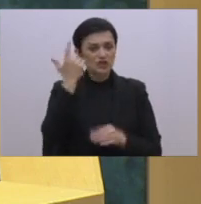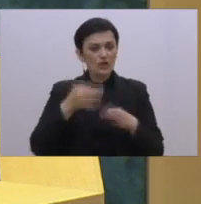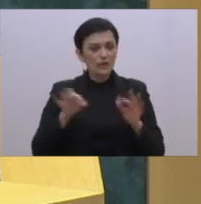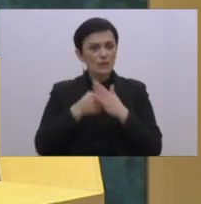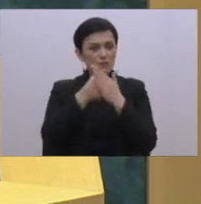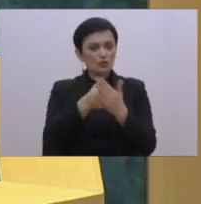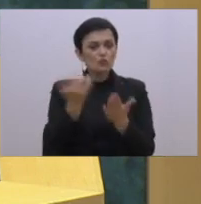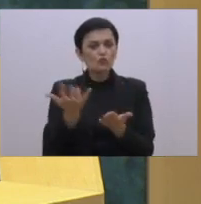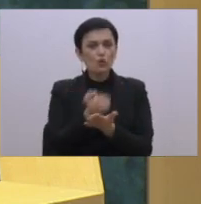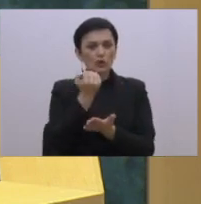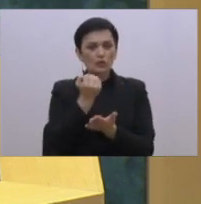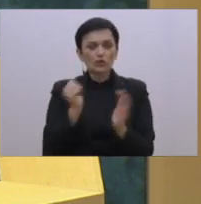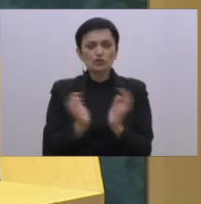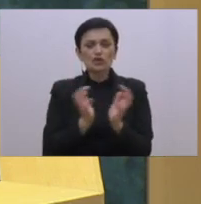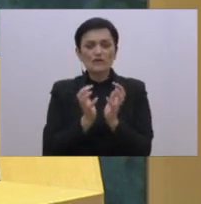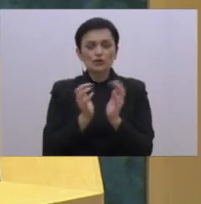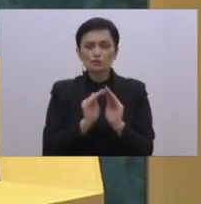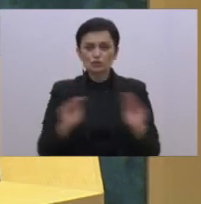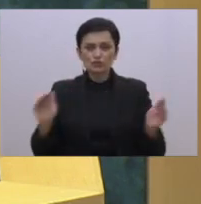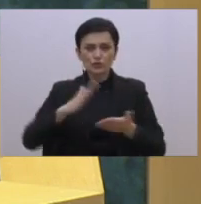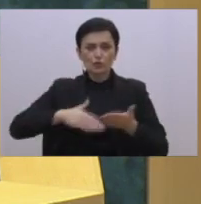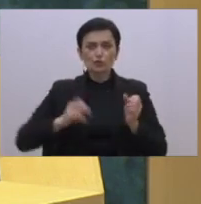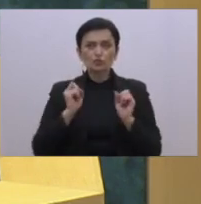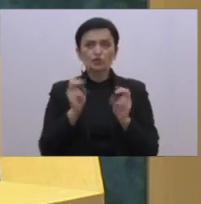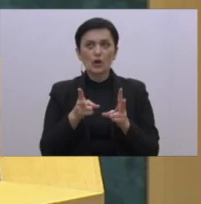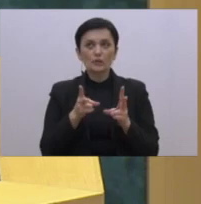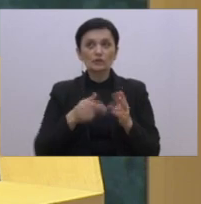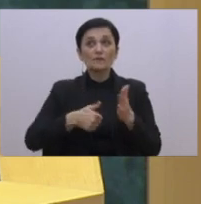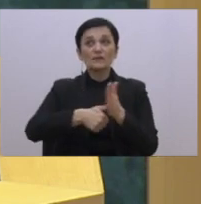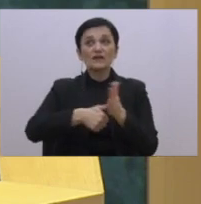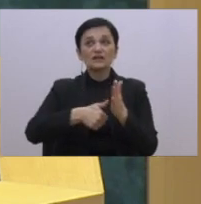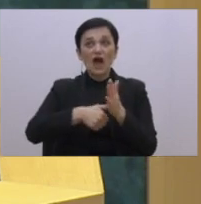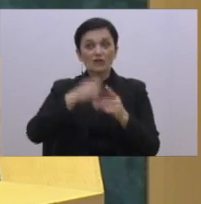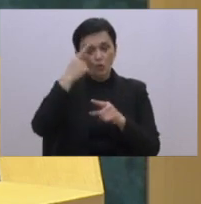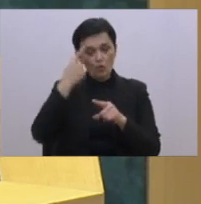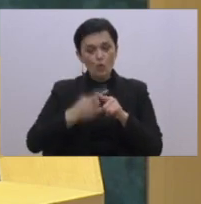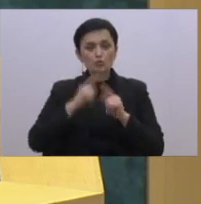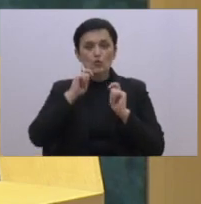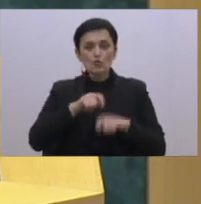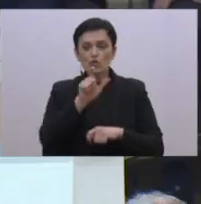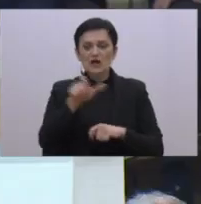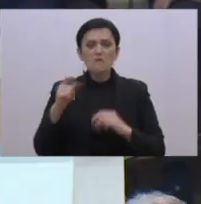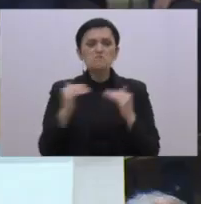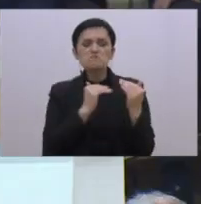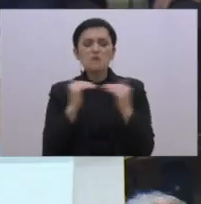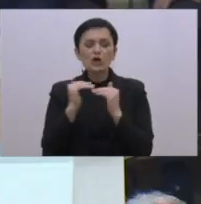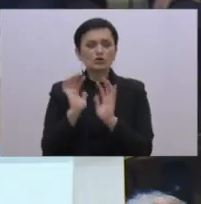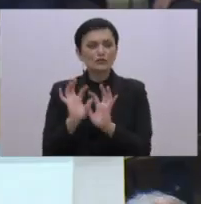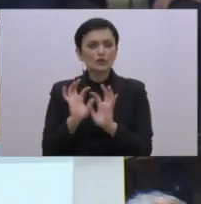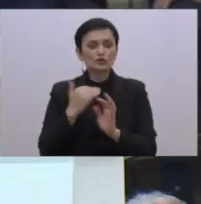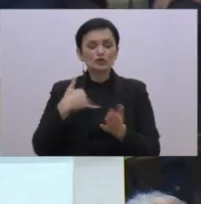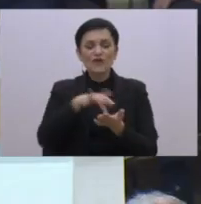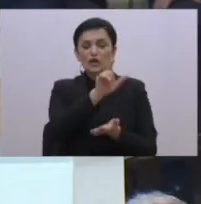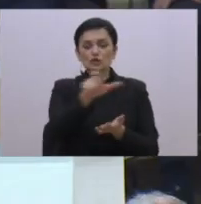და მონაპოვარი, შევინარჩუნეთ მშვიდობა და უსაფრთხოება, დავეხმარეთ მოძმე უკრაინელ ხალხს, მაქსიმალურად ვიზრუნეთ ჩვენი